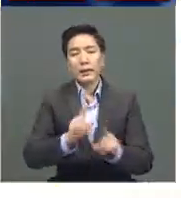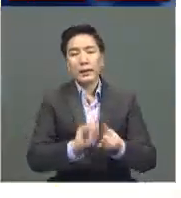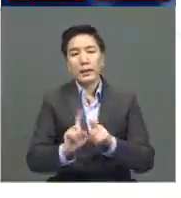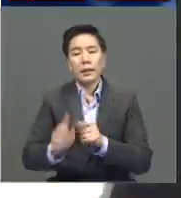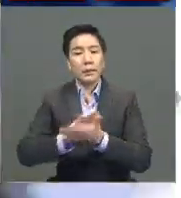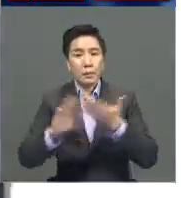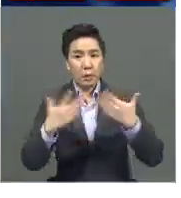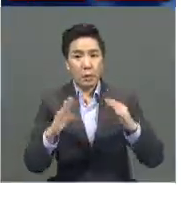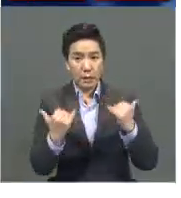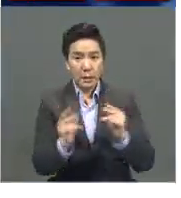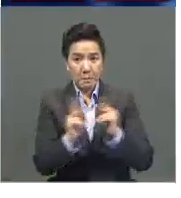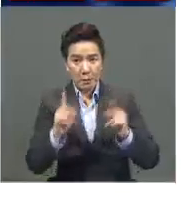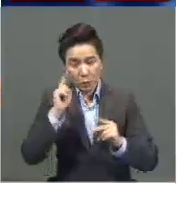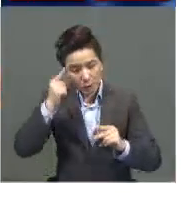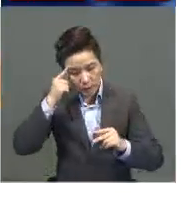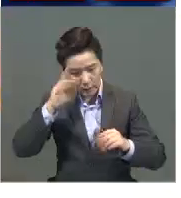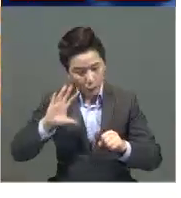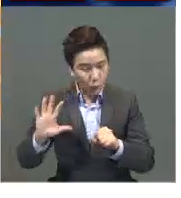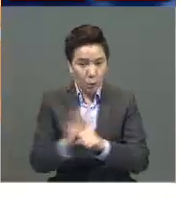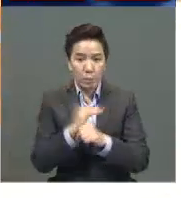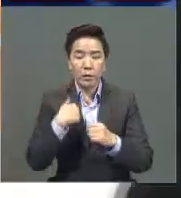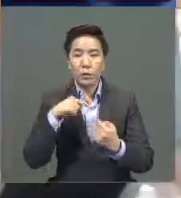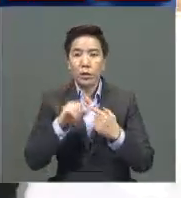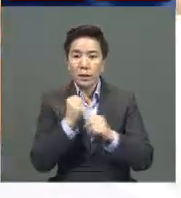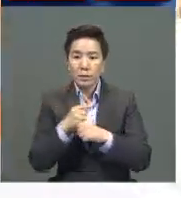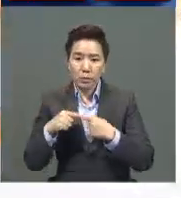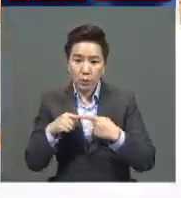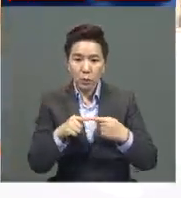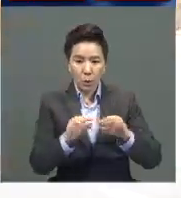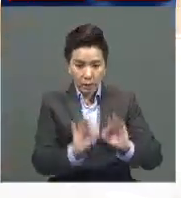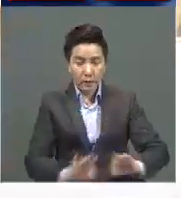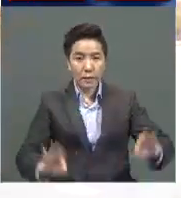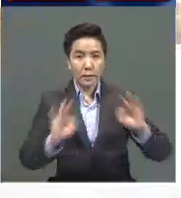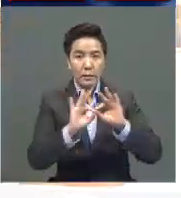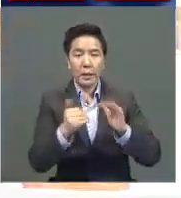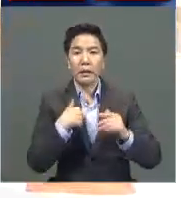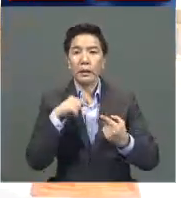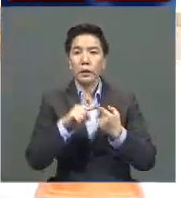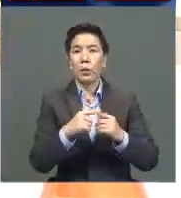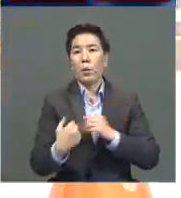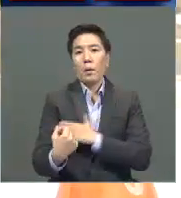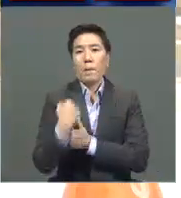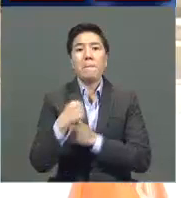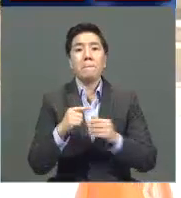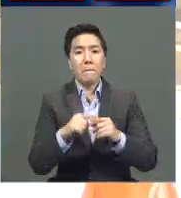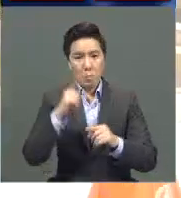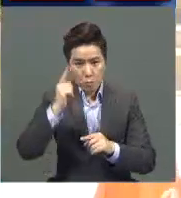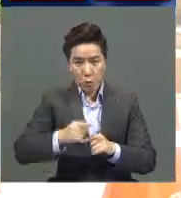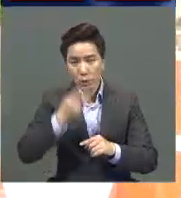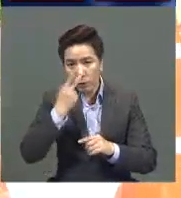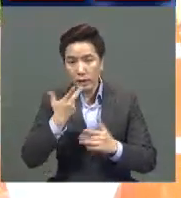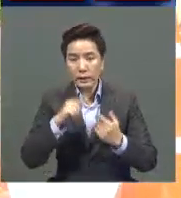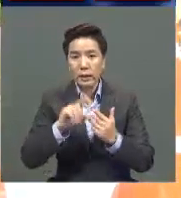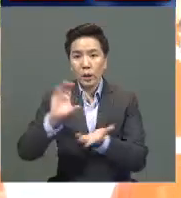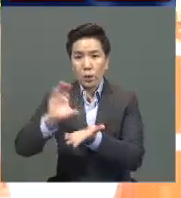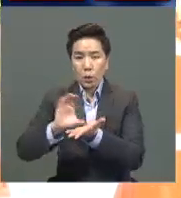ซึ่งกรรมธิการเนี่ยต้องพิจารณาให้รอบด้านทั้งเรื่องของความต่อเนื่องและจําเป็นรวมถึงมิติด้านความมั่นคงด้วยที่สําคัญนะครับ